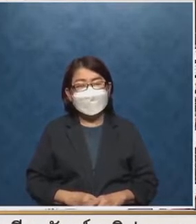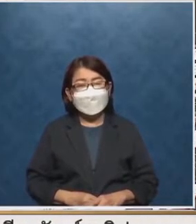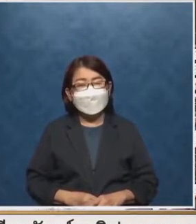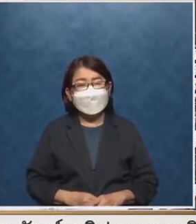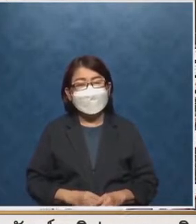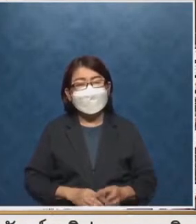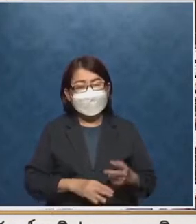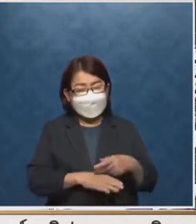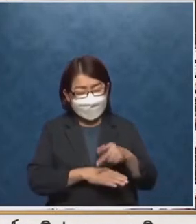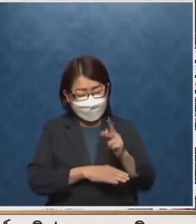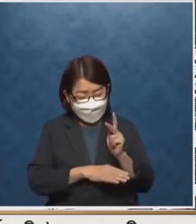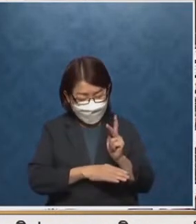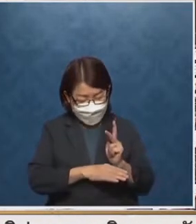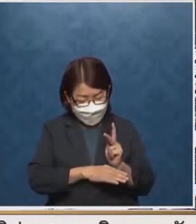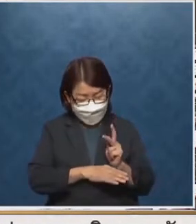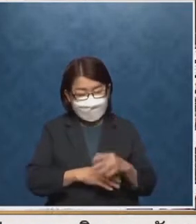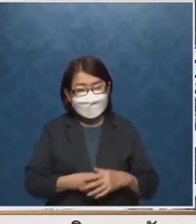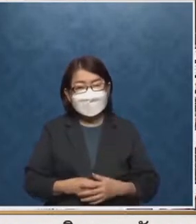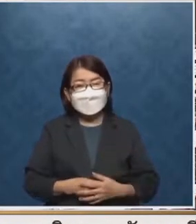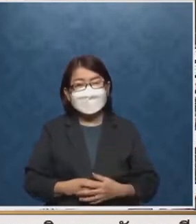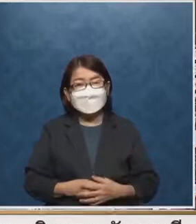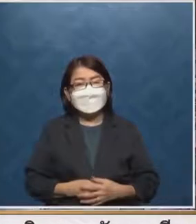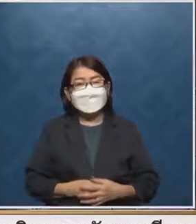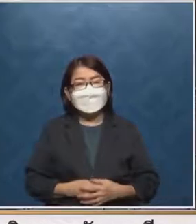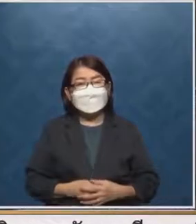กราบเรียนท่านประธานสภาที่เคารพครับ